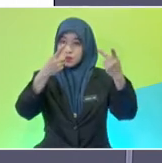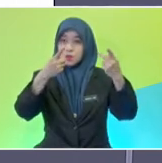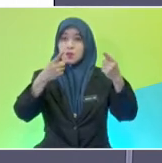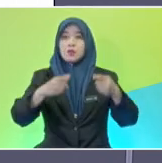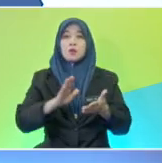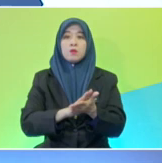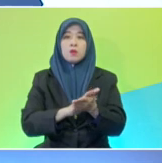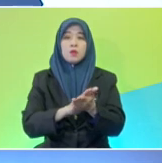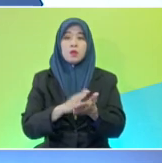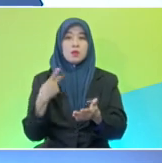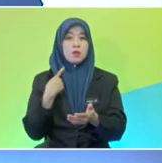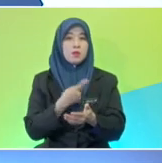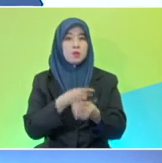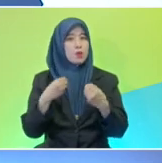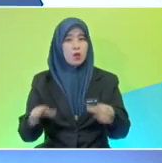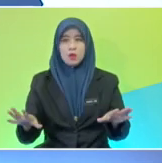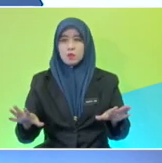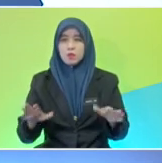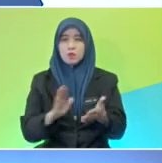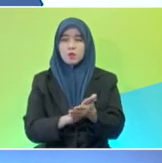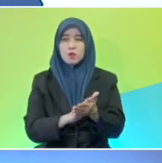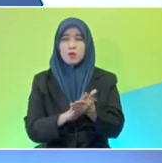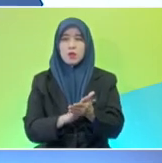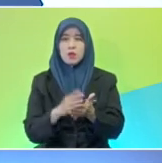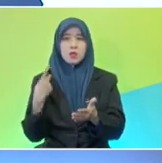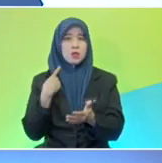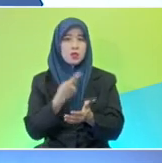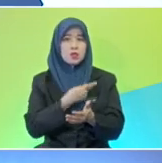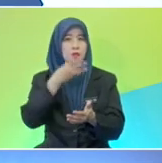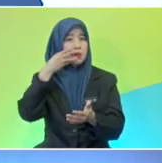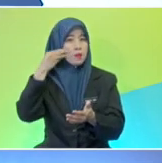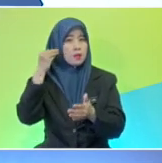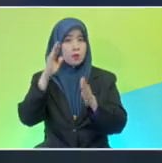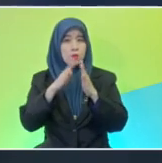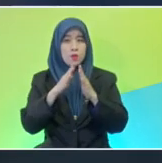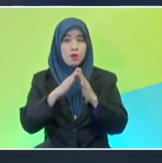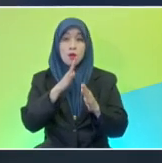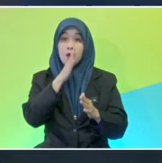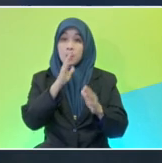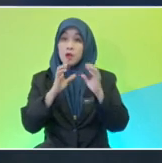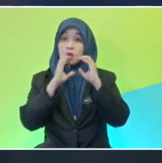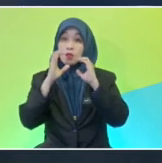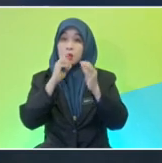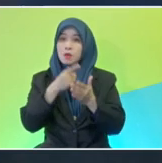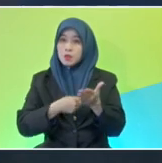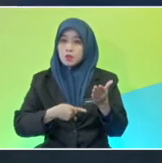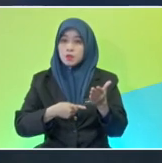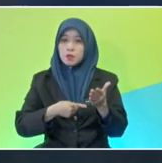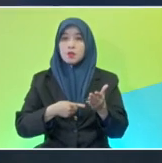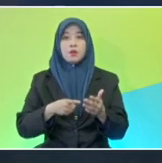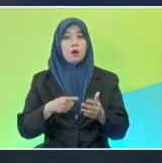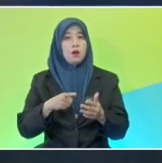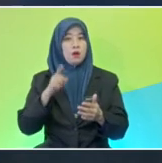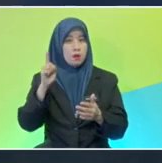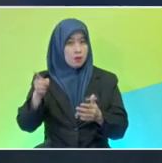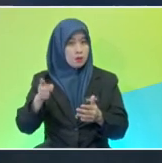pergi sekolah, kita dah habis dekat sekolah tu. Sekarang kita balik rumah. Balik rumah, mak selalu cakap apa? Mak selalu cakap,